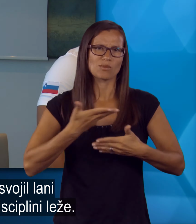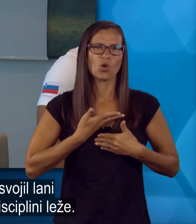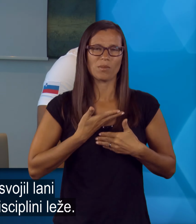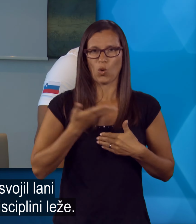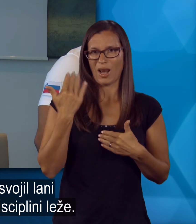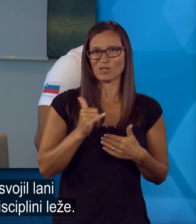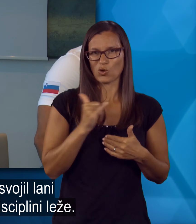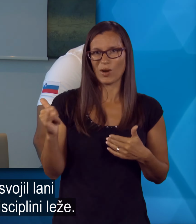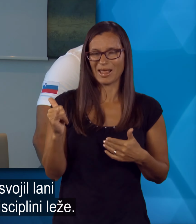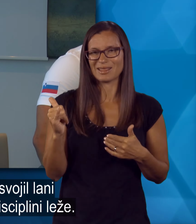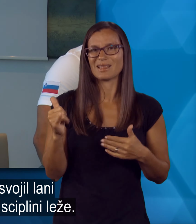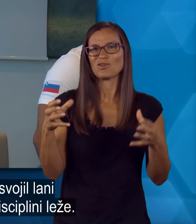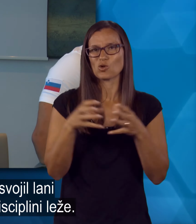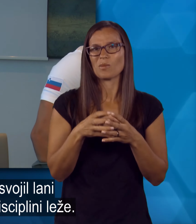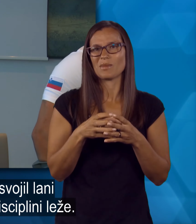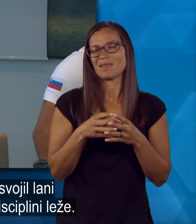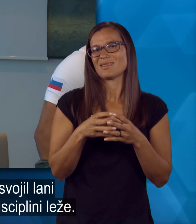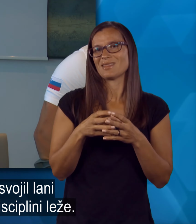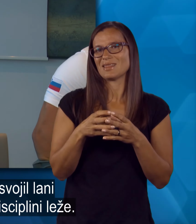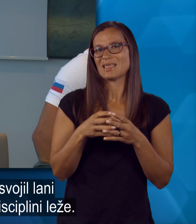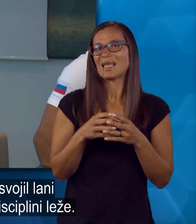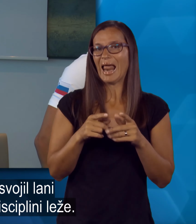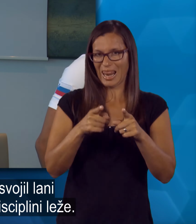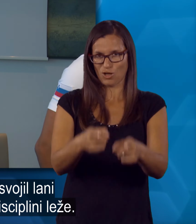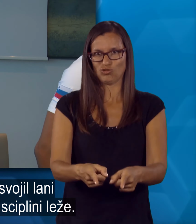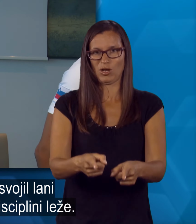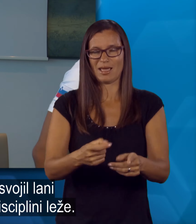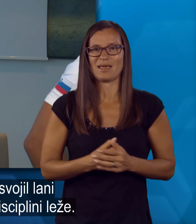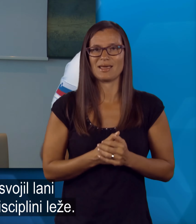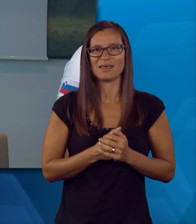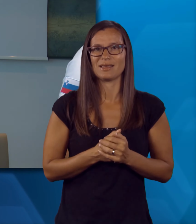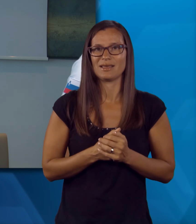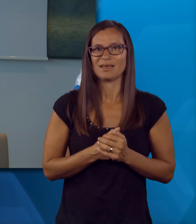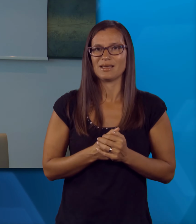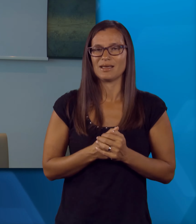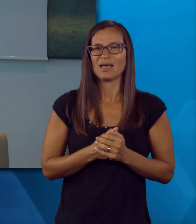v disciplini SK2 R5, to se pravi leže.